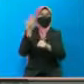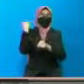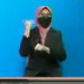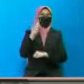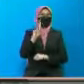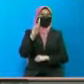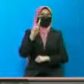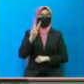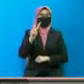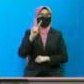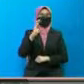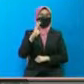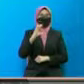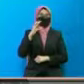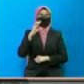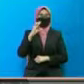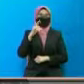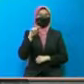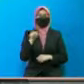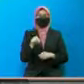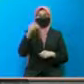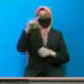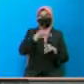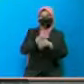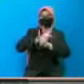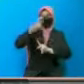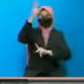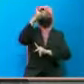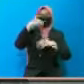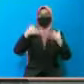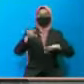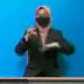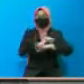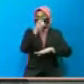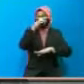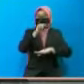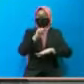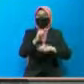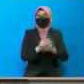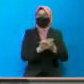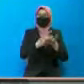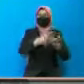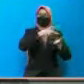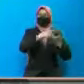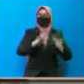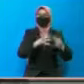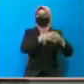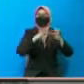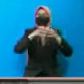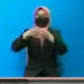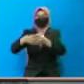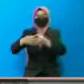kan kita byi 19 yang dibiayai oleh pinjaman kerajaan telah digunakan Hai untuk perbelanjaan PQ spesies bantuan